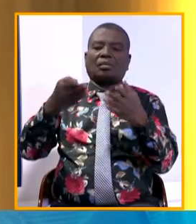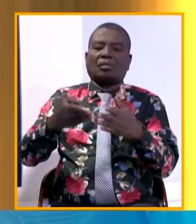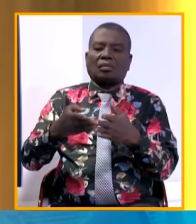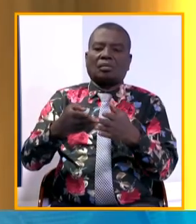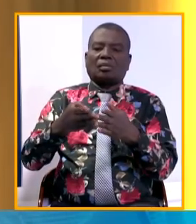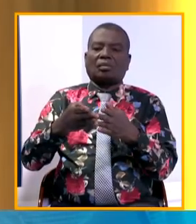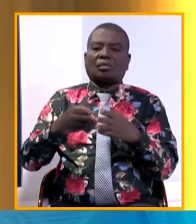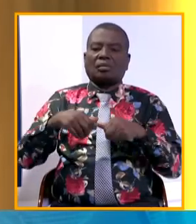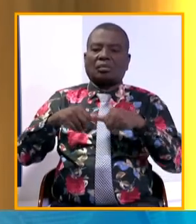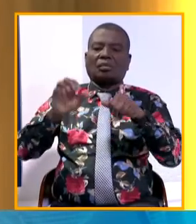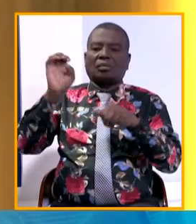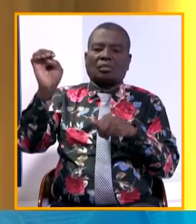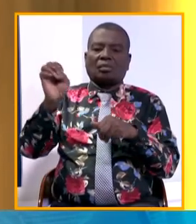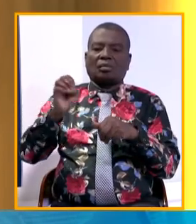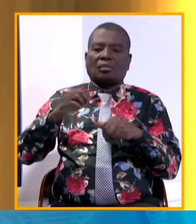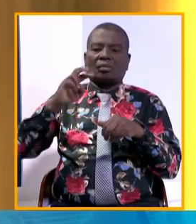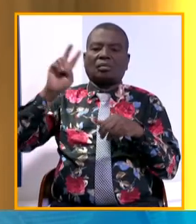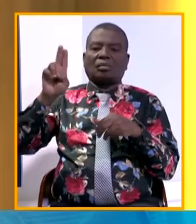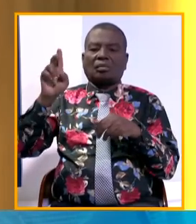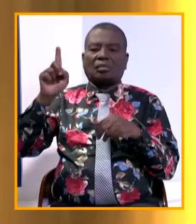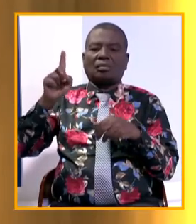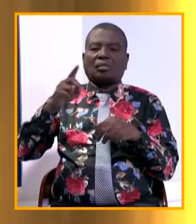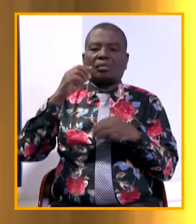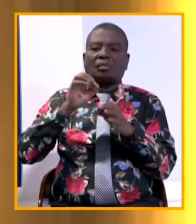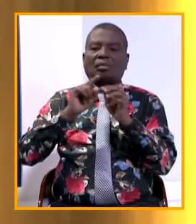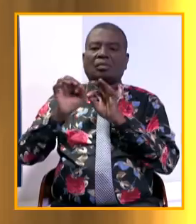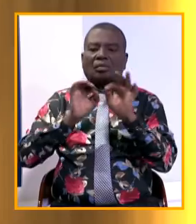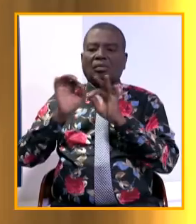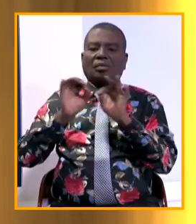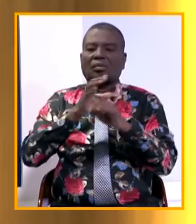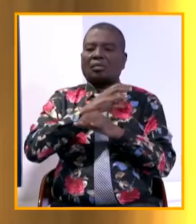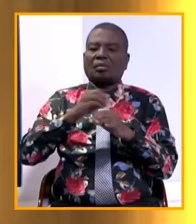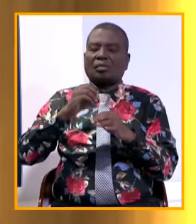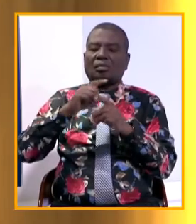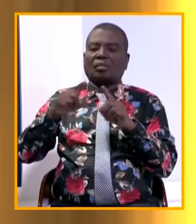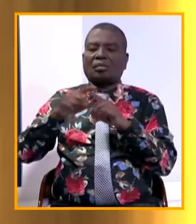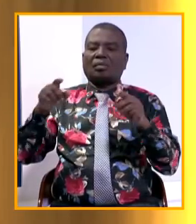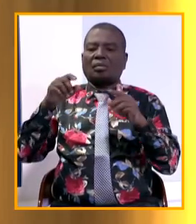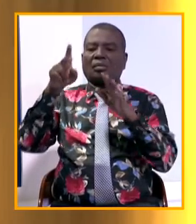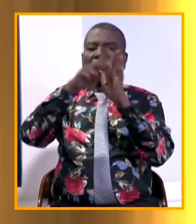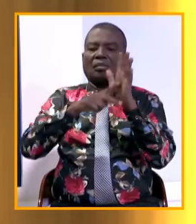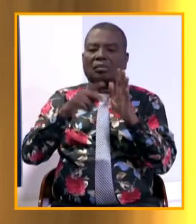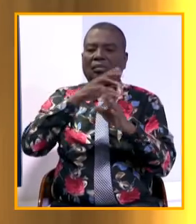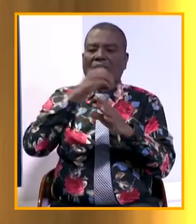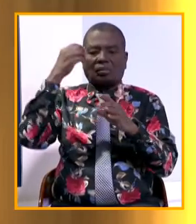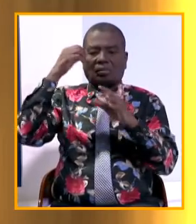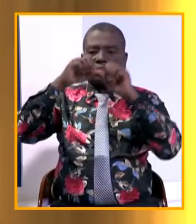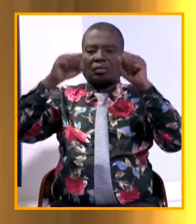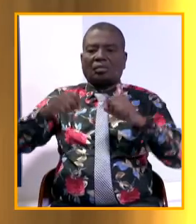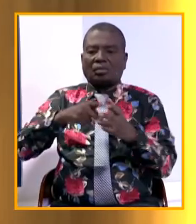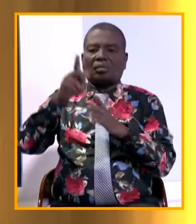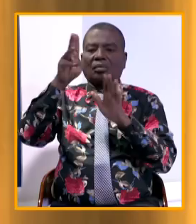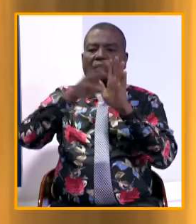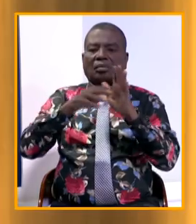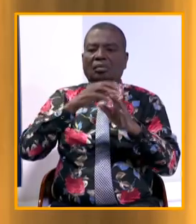fenêtre d'opportunité unique de discuter des différents aspects liés à l'inclusivité des systèmes de paiement existants